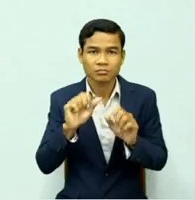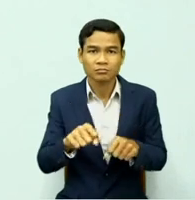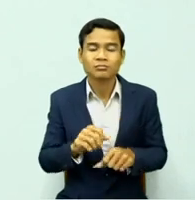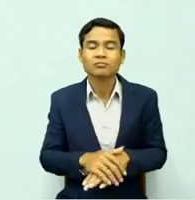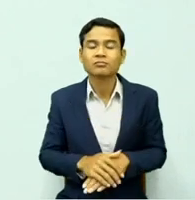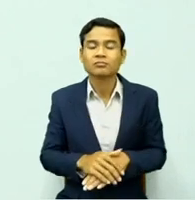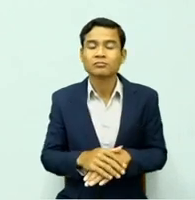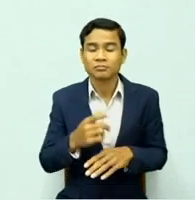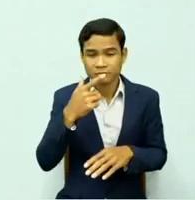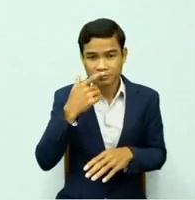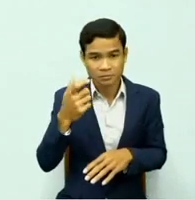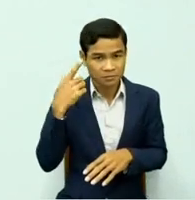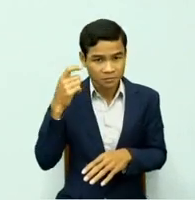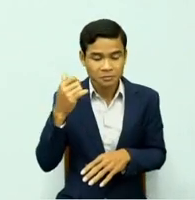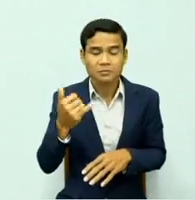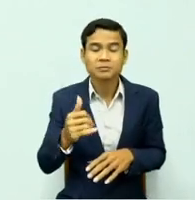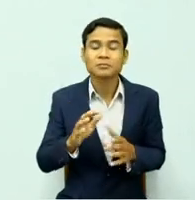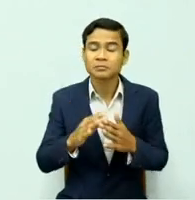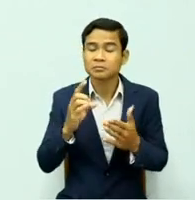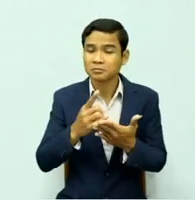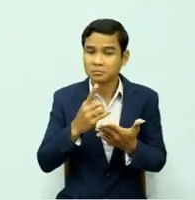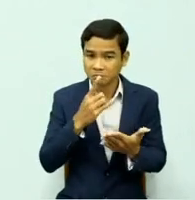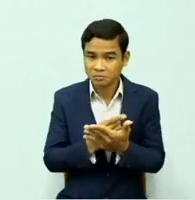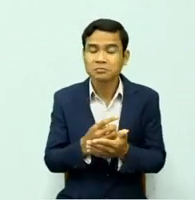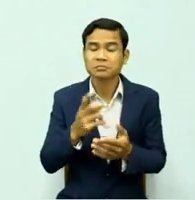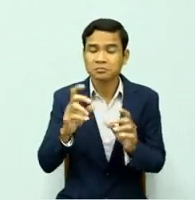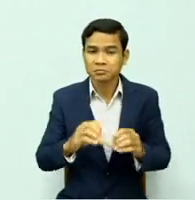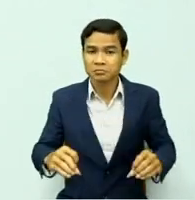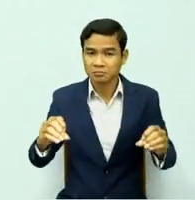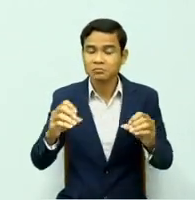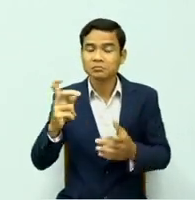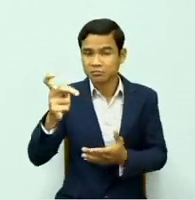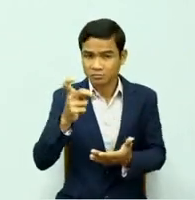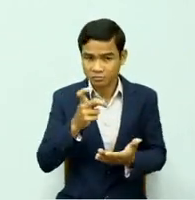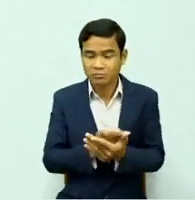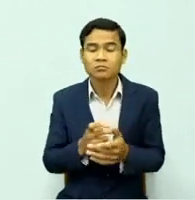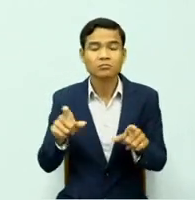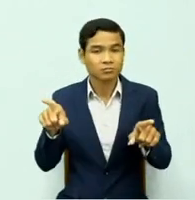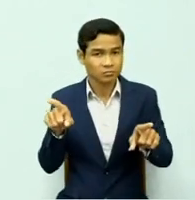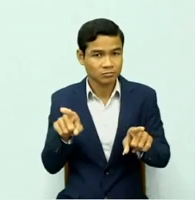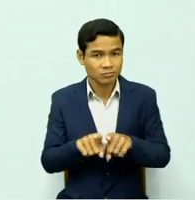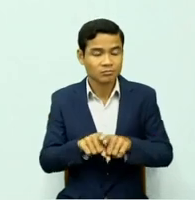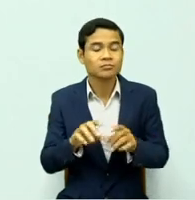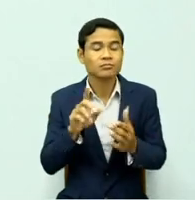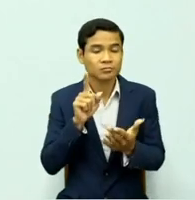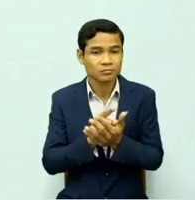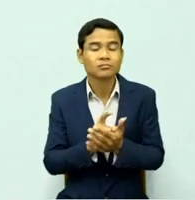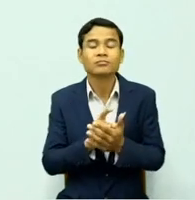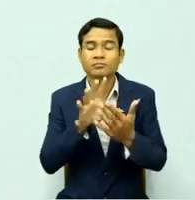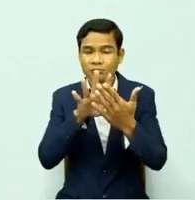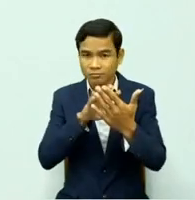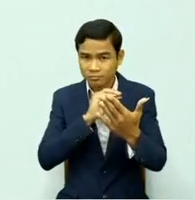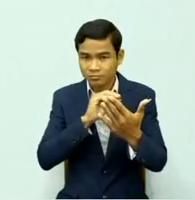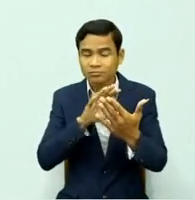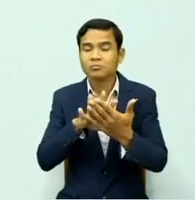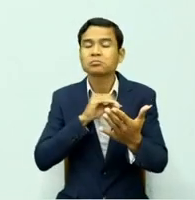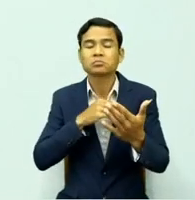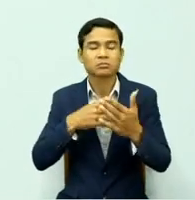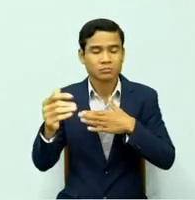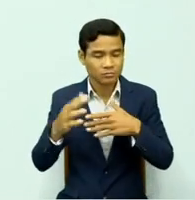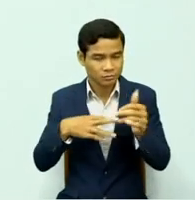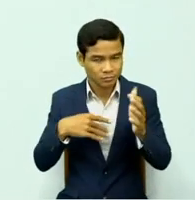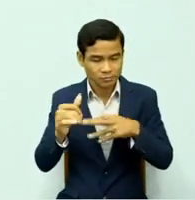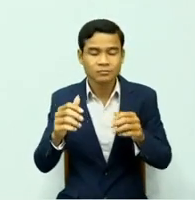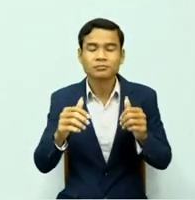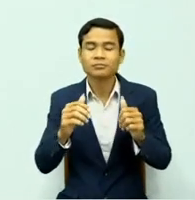ងគំរូប៉ាម៉ាក់ឬក៏គំរូមេរៀនដូចគ្នាអញ្ចឹងឲ្យតែមានលំនាំល្អល្អសម្រាប់ធ្វើតាមកូនធ្វើទៅអត់ខុសទេ